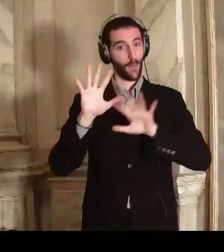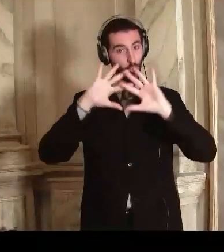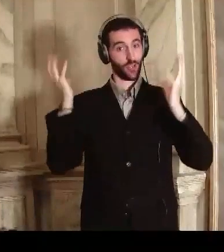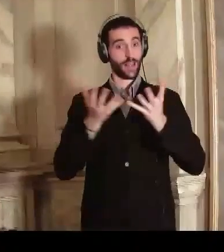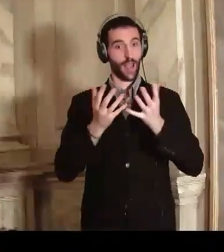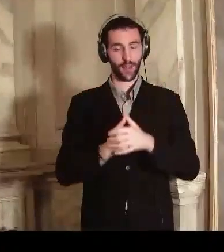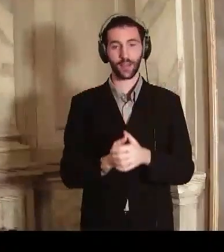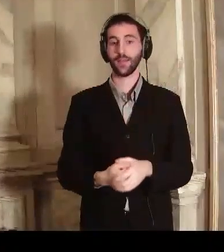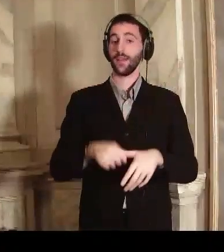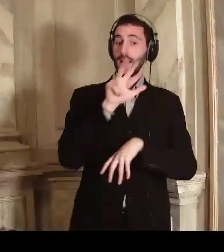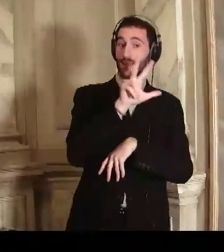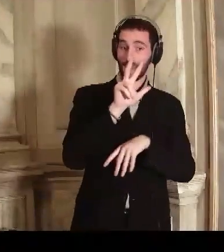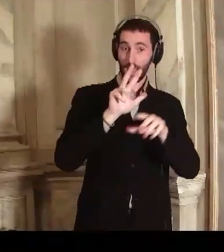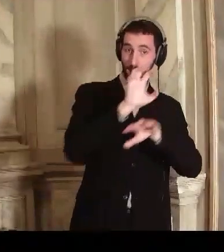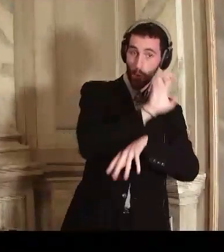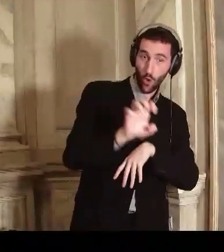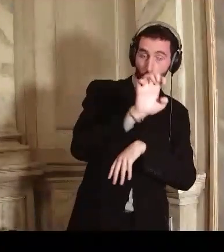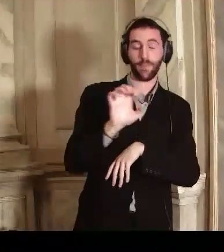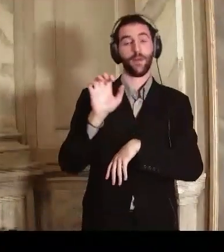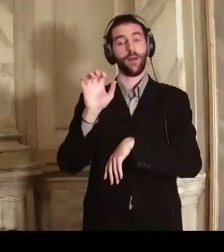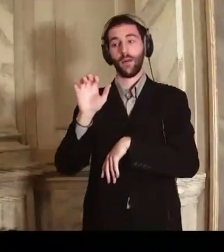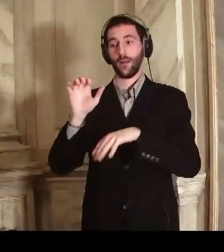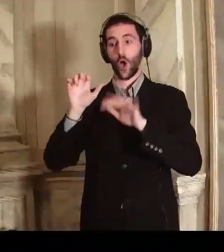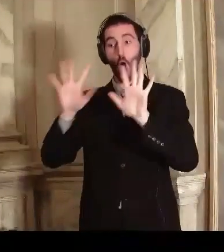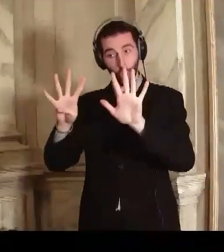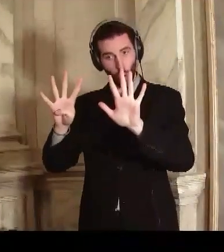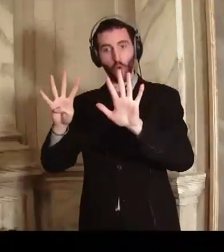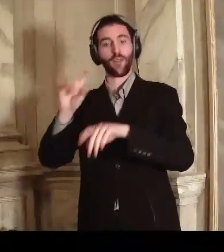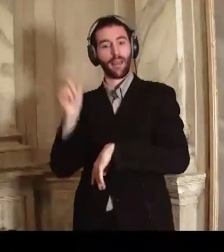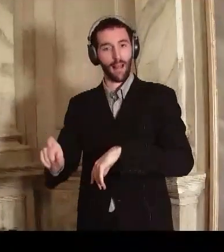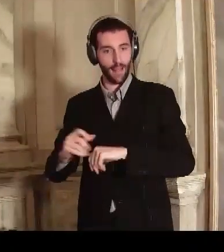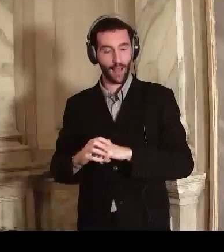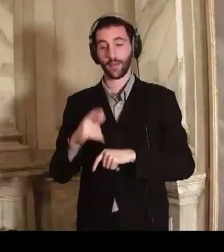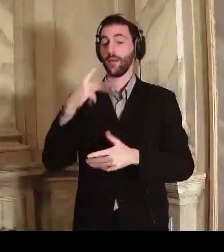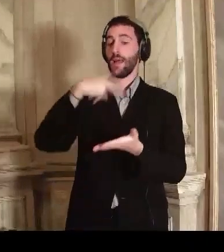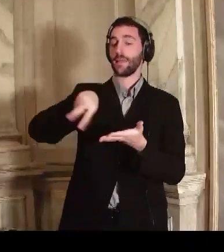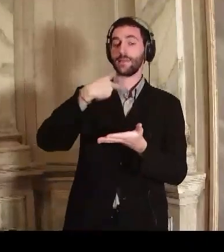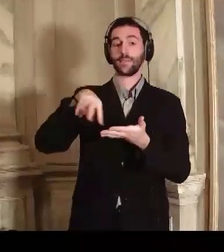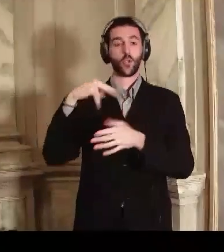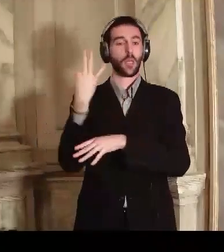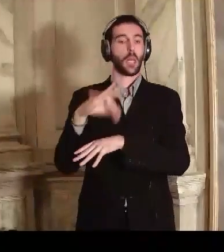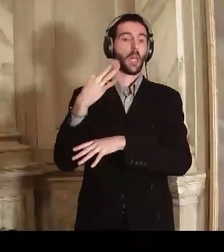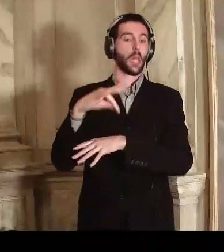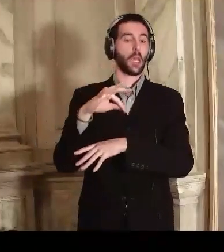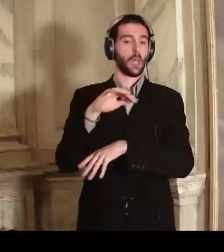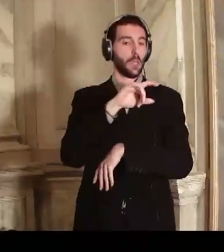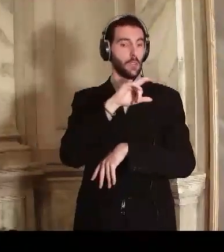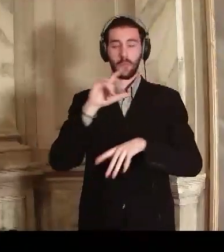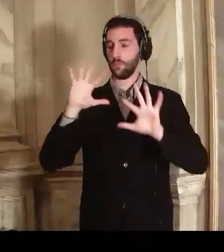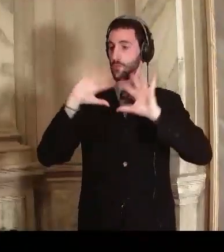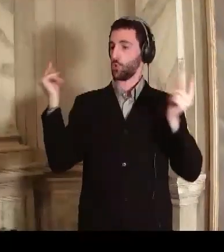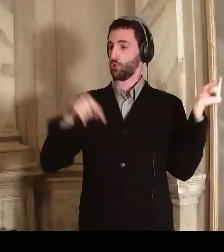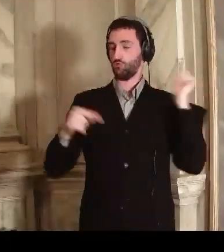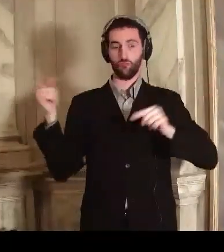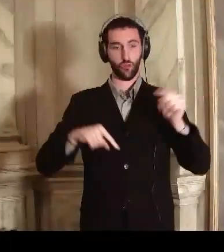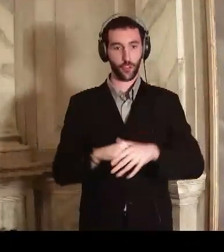presentare 3 prime europee e 9 prime italiane che includono artisti di spicco della danza mondiale e voci emergenti innovative. Nell'arco